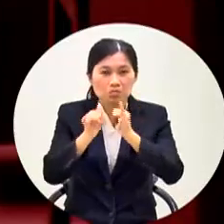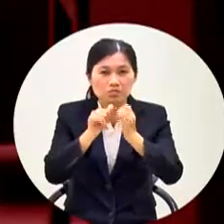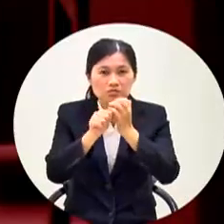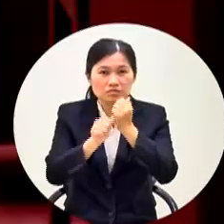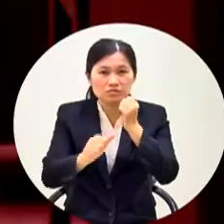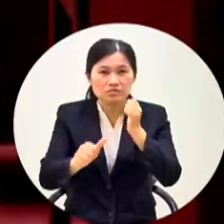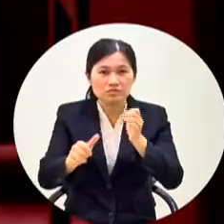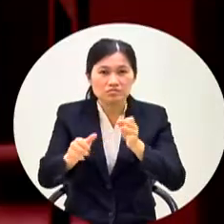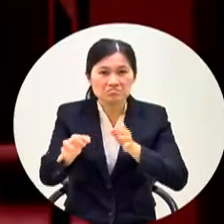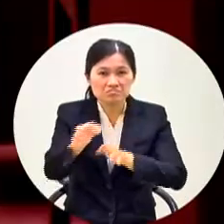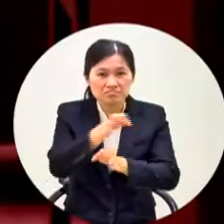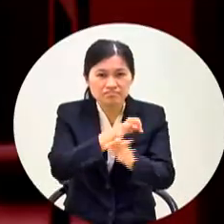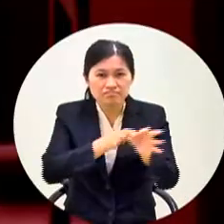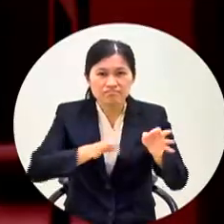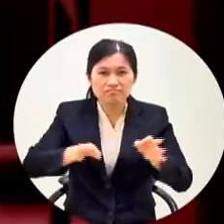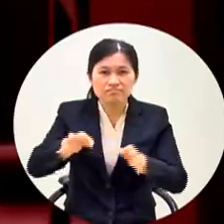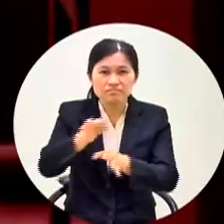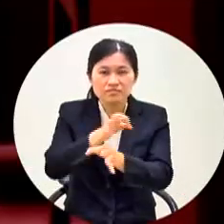争取